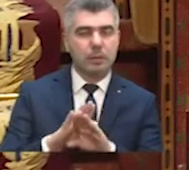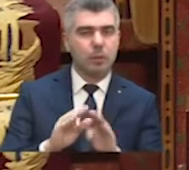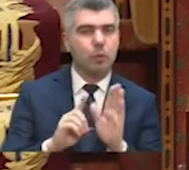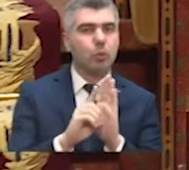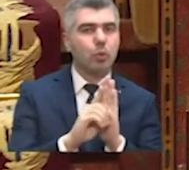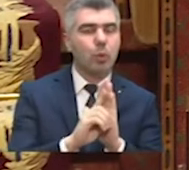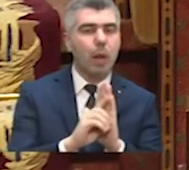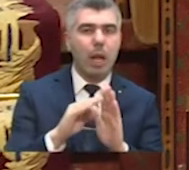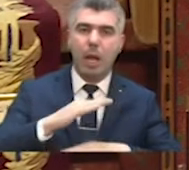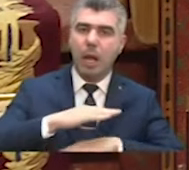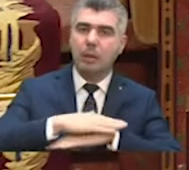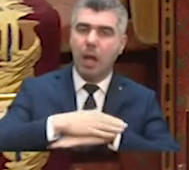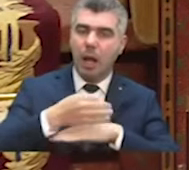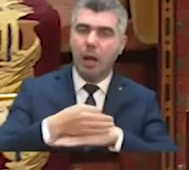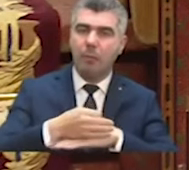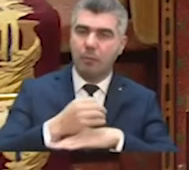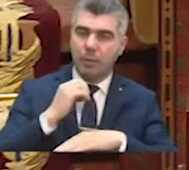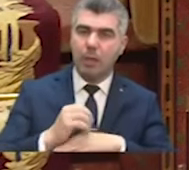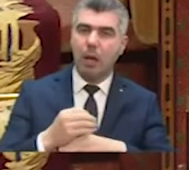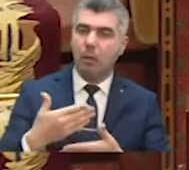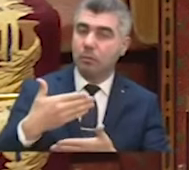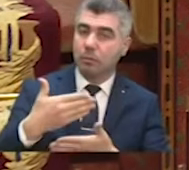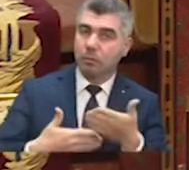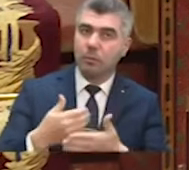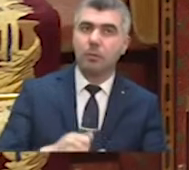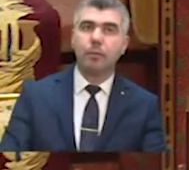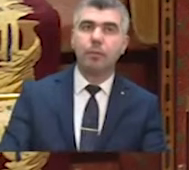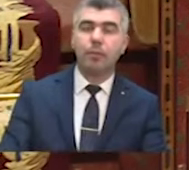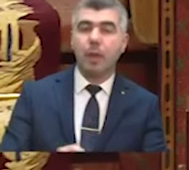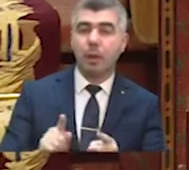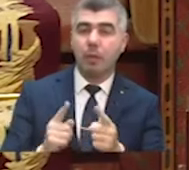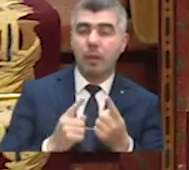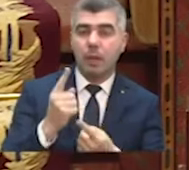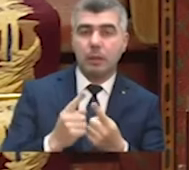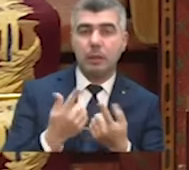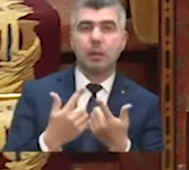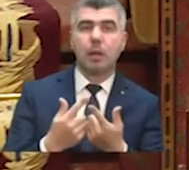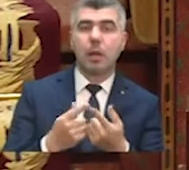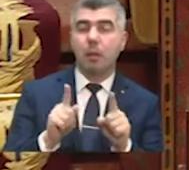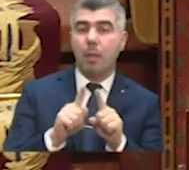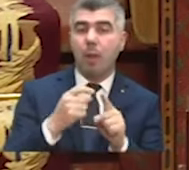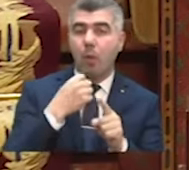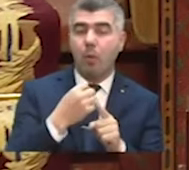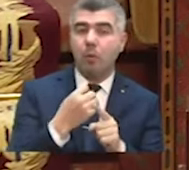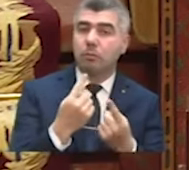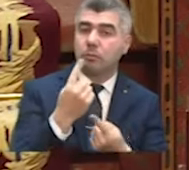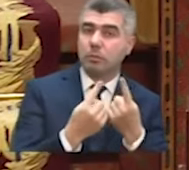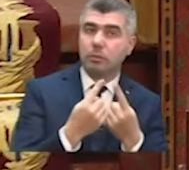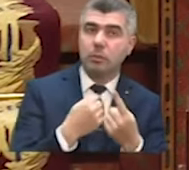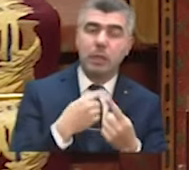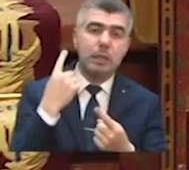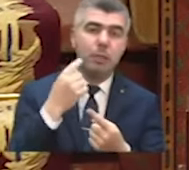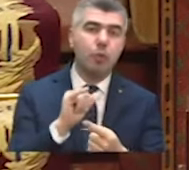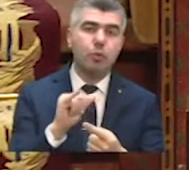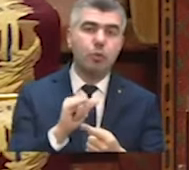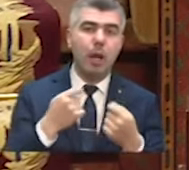خصنا نحترمه، كاين قرار ديال المجلس الدستوري خصنا نحترمه، ما كانش اثنين كيوافق نديروه نهار آخر، ما كانش كيوافقكم بشي هذا، ولكن شو اسمع لي سيد